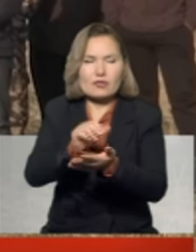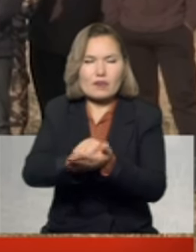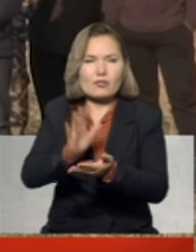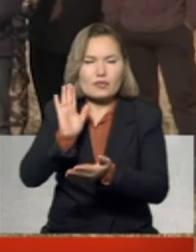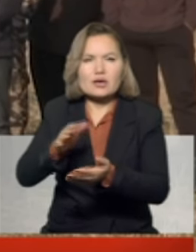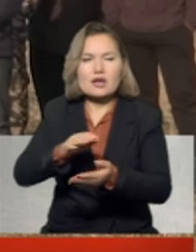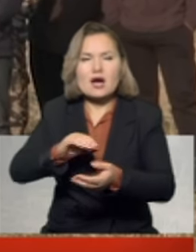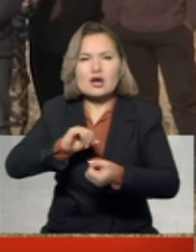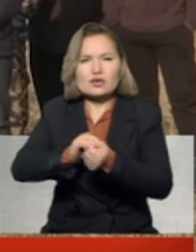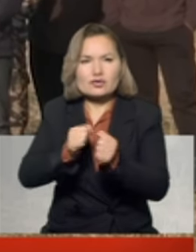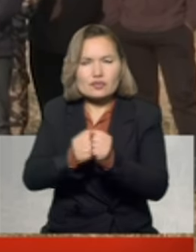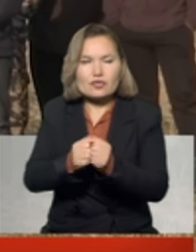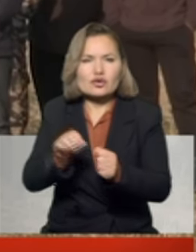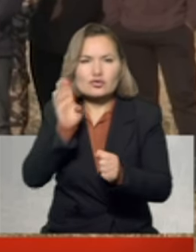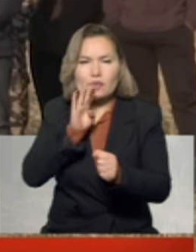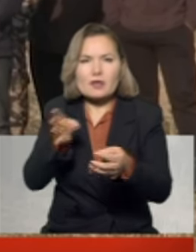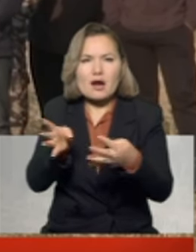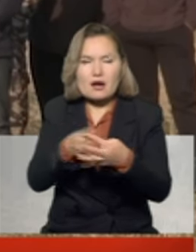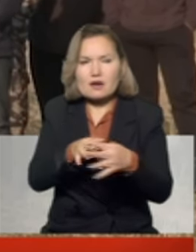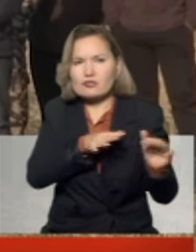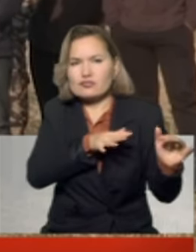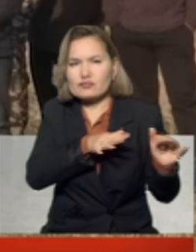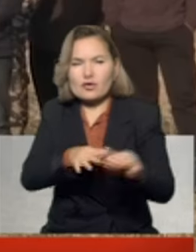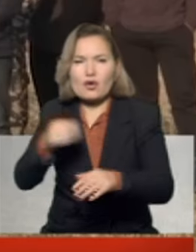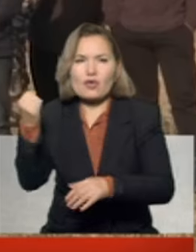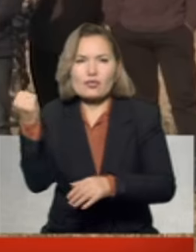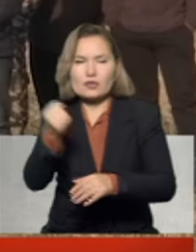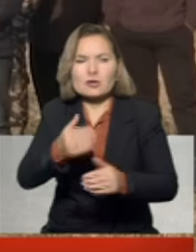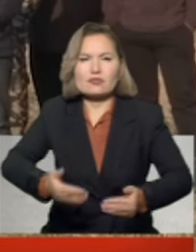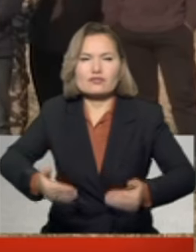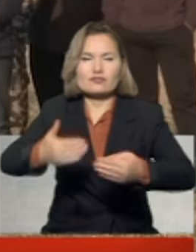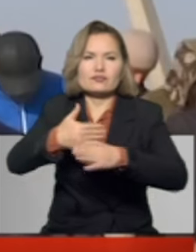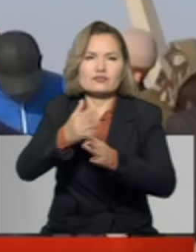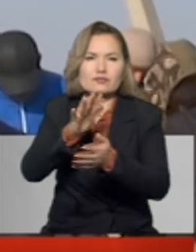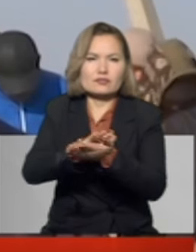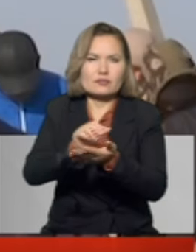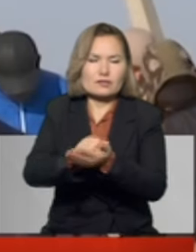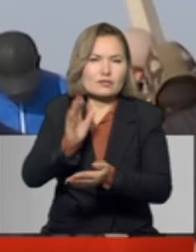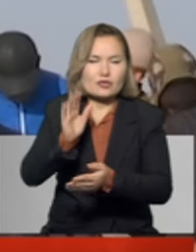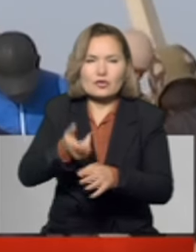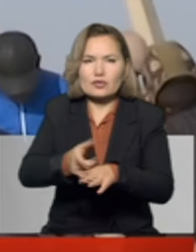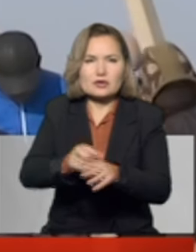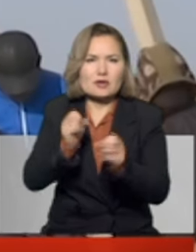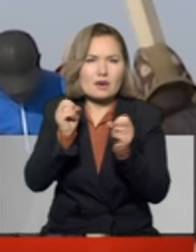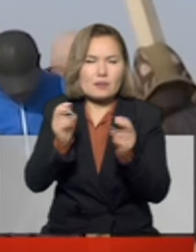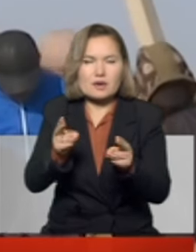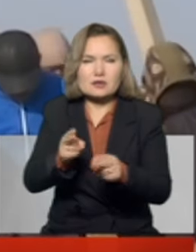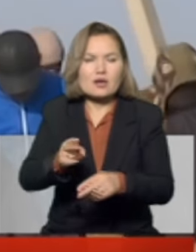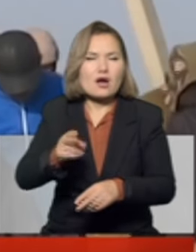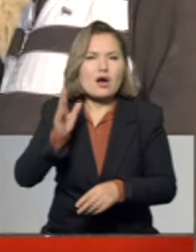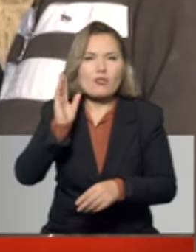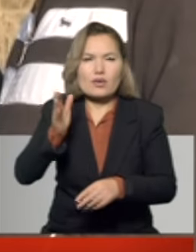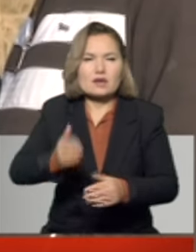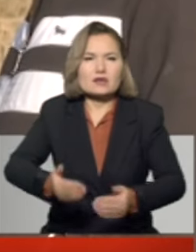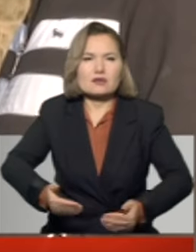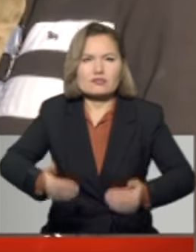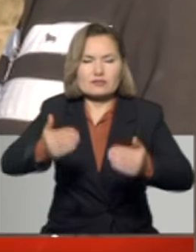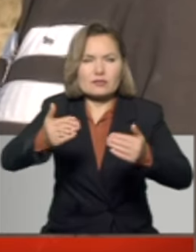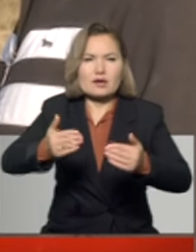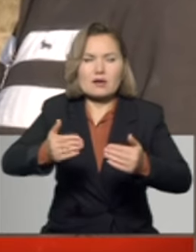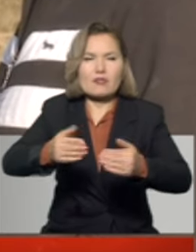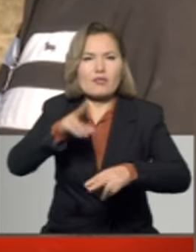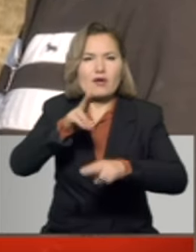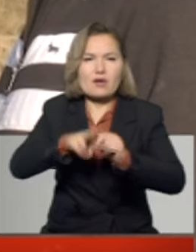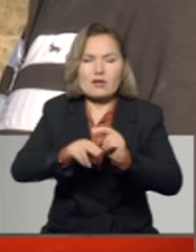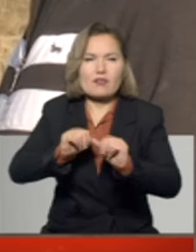су қоймасының ішінде қалады да, бір жыл екі жылдың ішінде толады қалады. Бұл болашағы жоқ нәрсе. Аудан